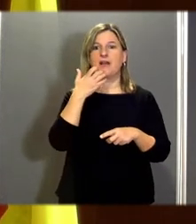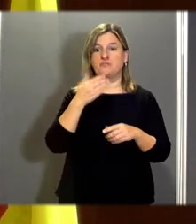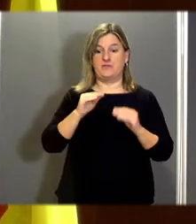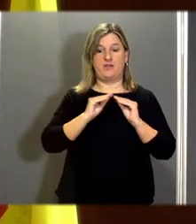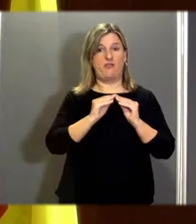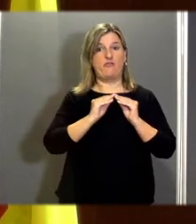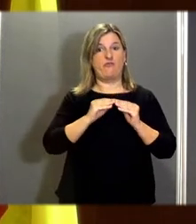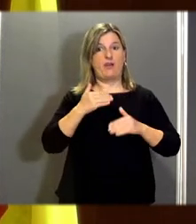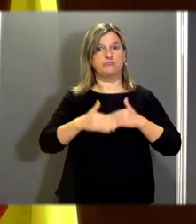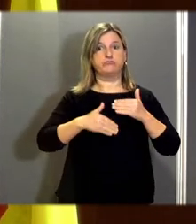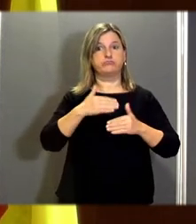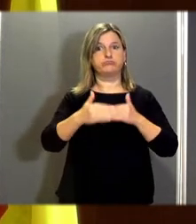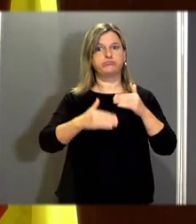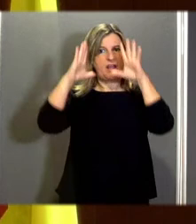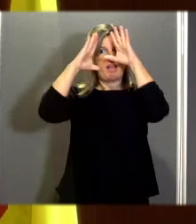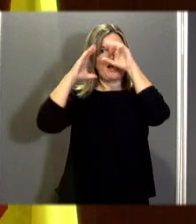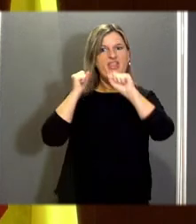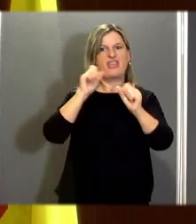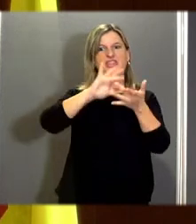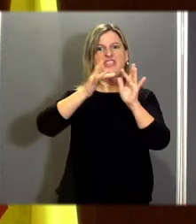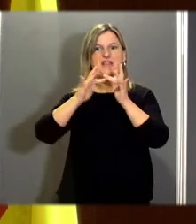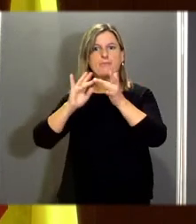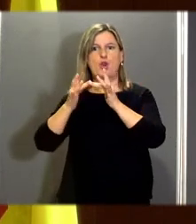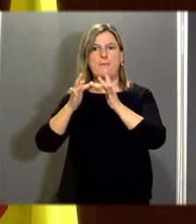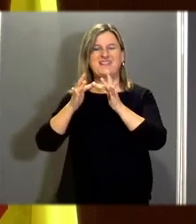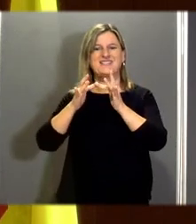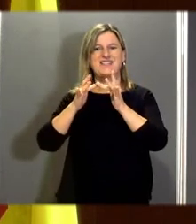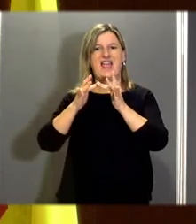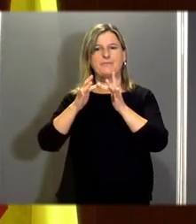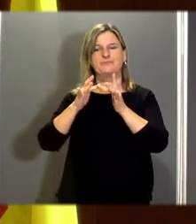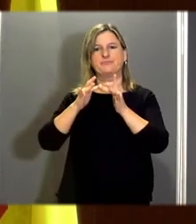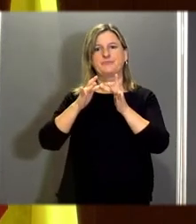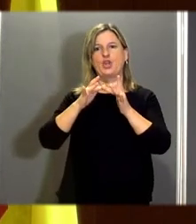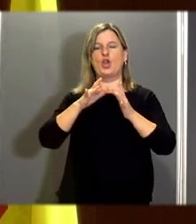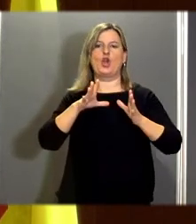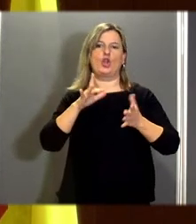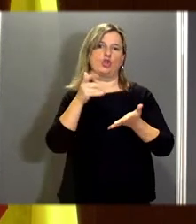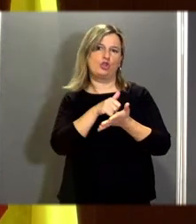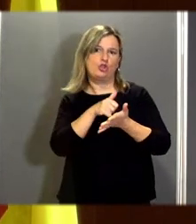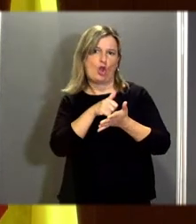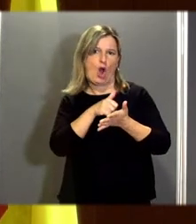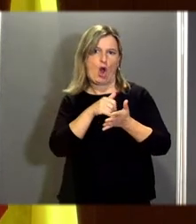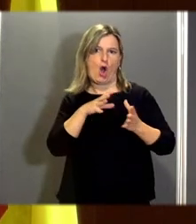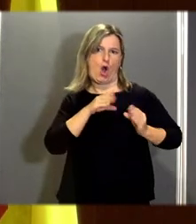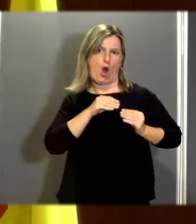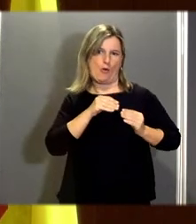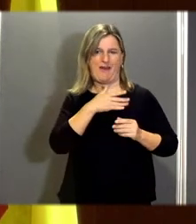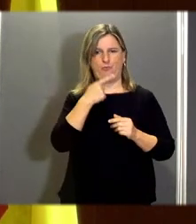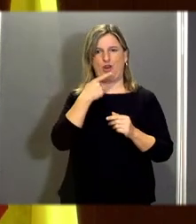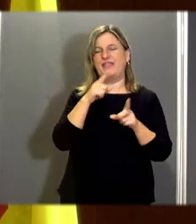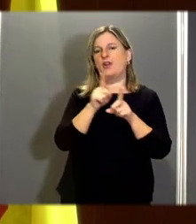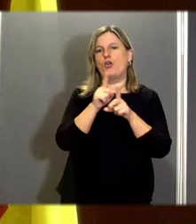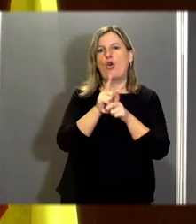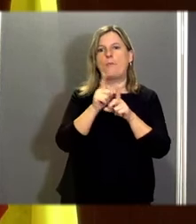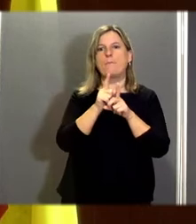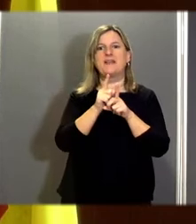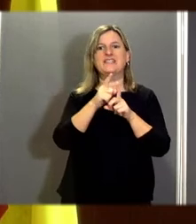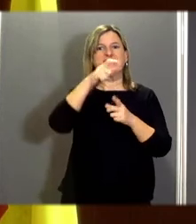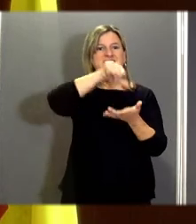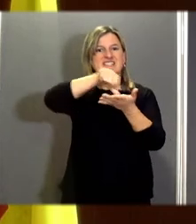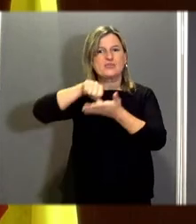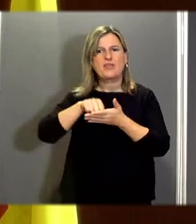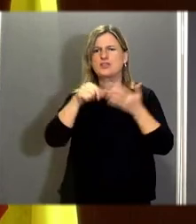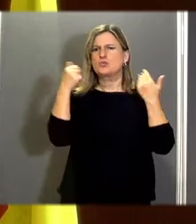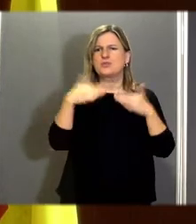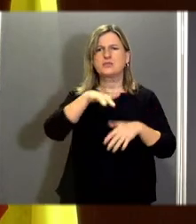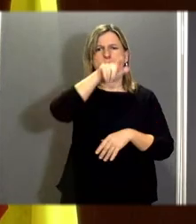fent diplomàcia tova, és a dir, influència de ciutadans, d'empreses, de qualsevol